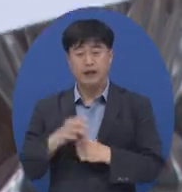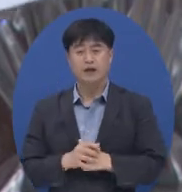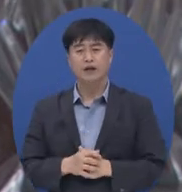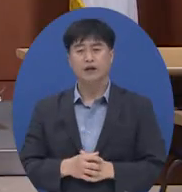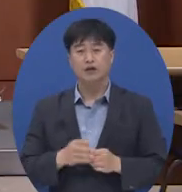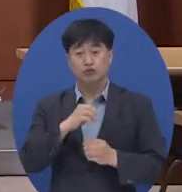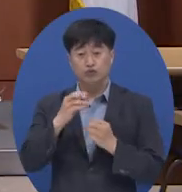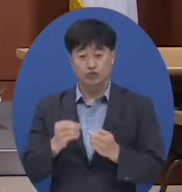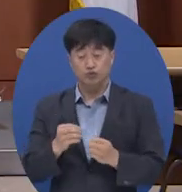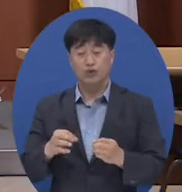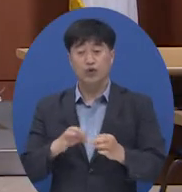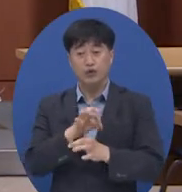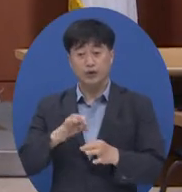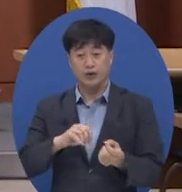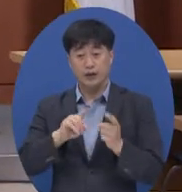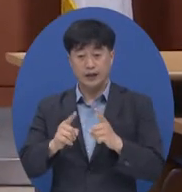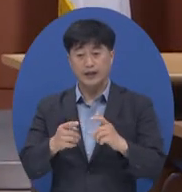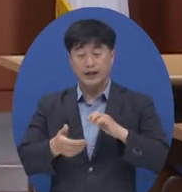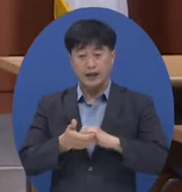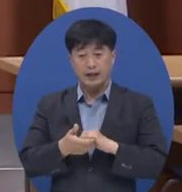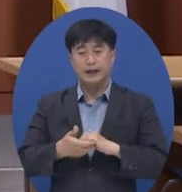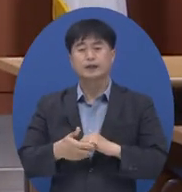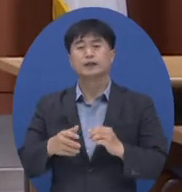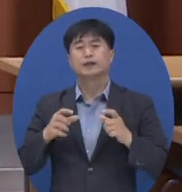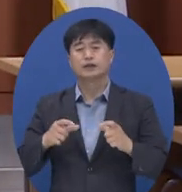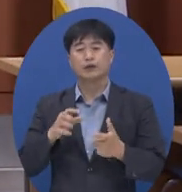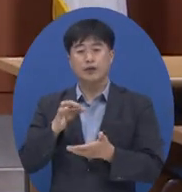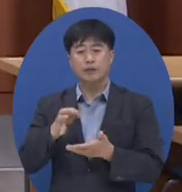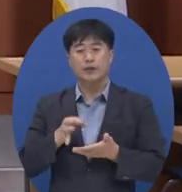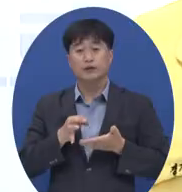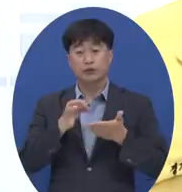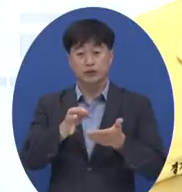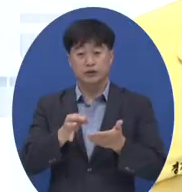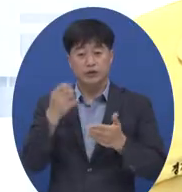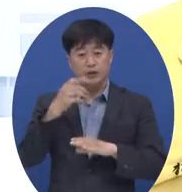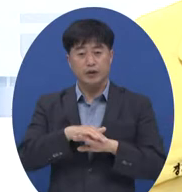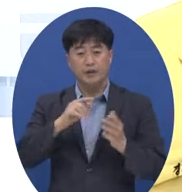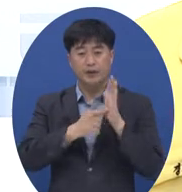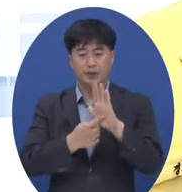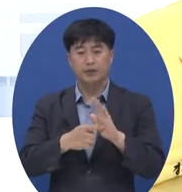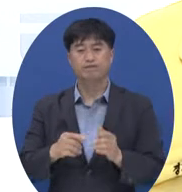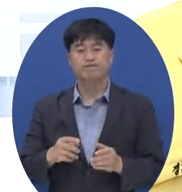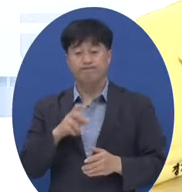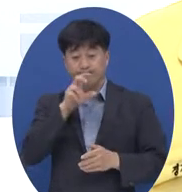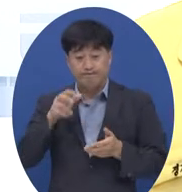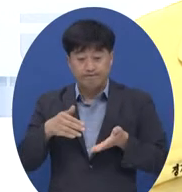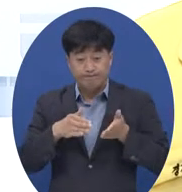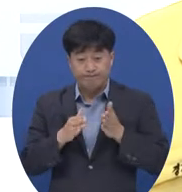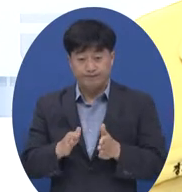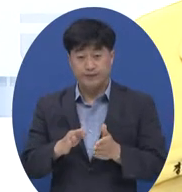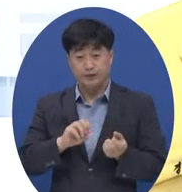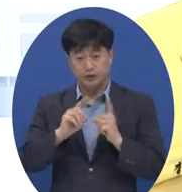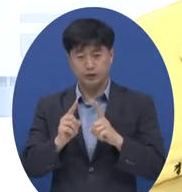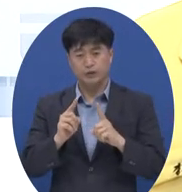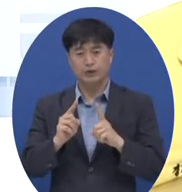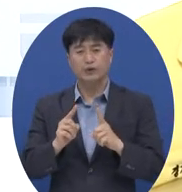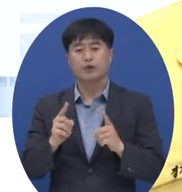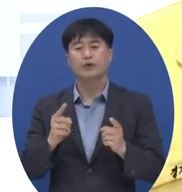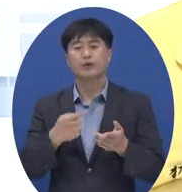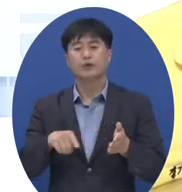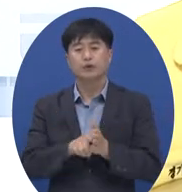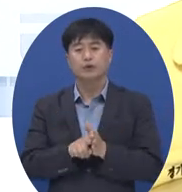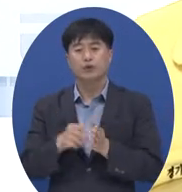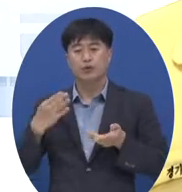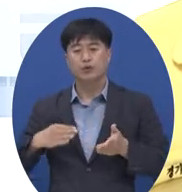추석 경기 살리기 한정판 지역화폐 지급 계획을 발표했습니다. 골목 경제 소생을 위해서